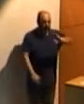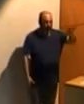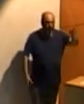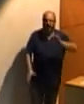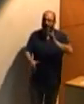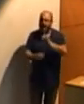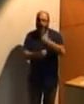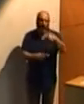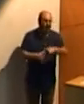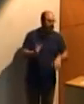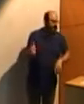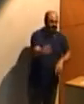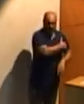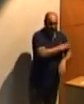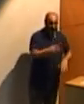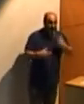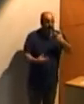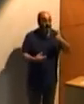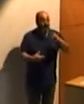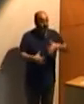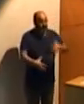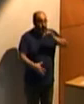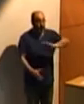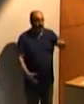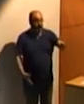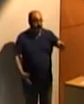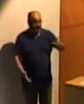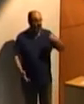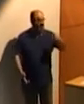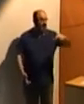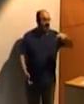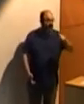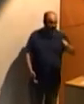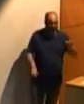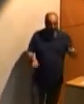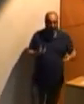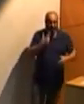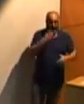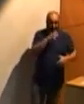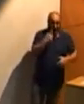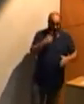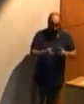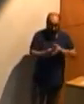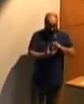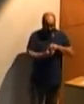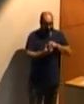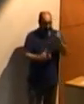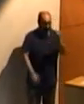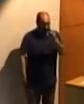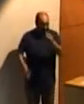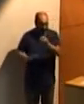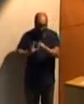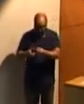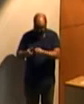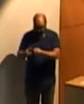pour ou compte pour nous si on parle de grossesse pour autrui ce que l'ex homme intéressant c'est que on a un oeuf qui est placé dans un tiers